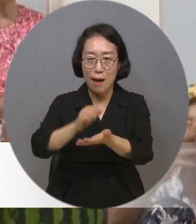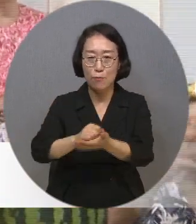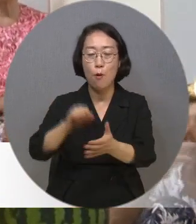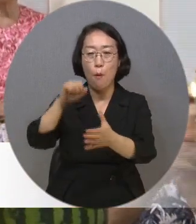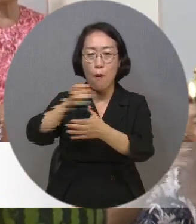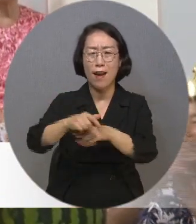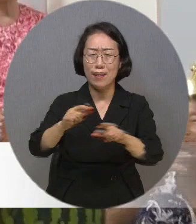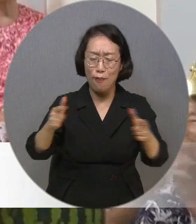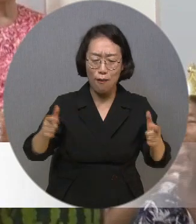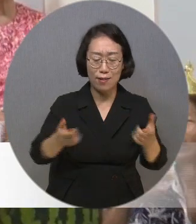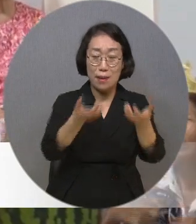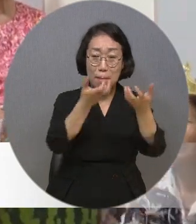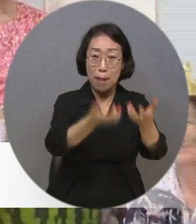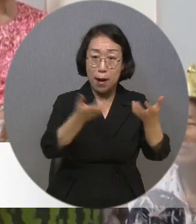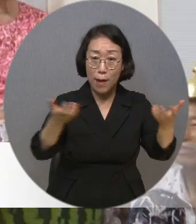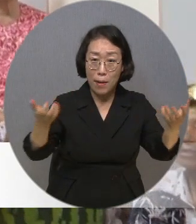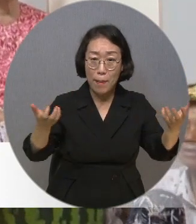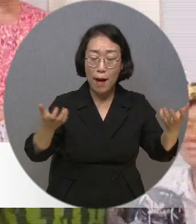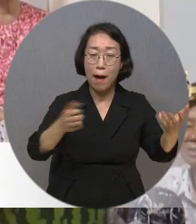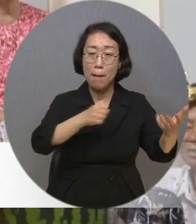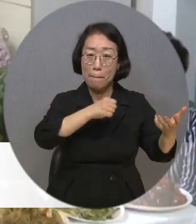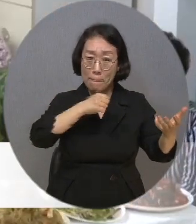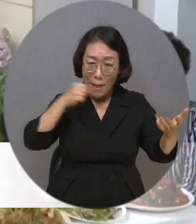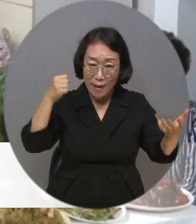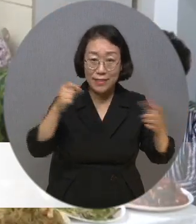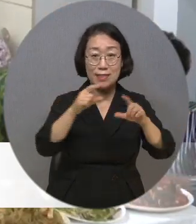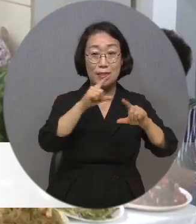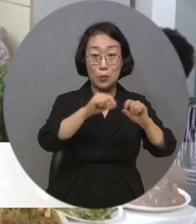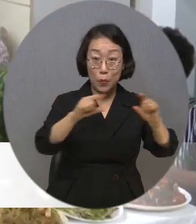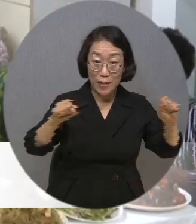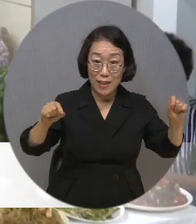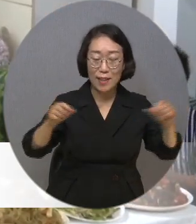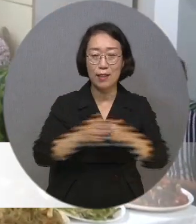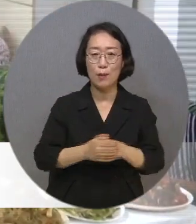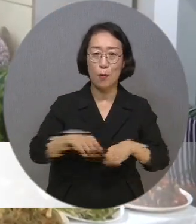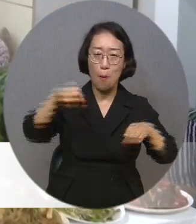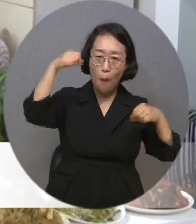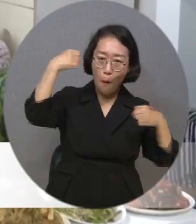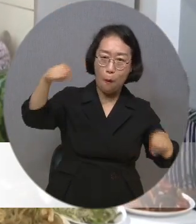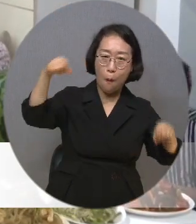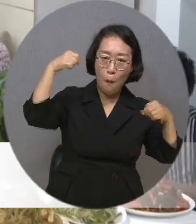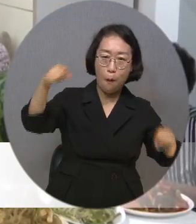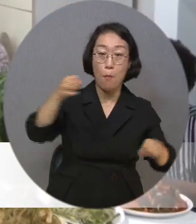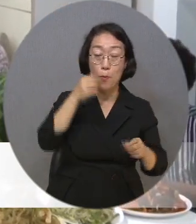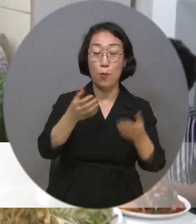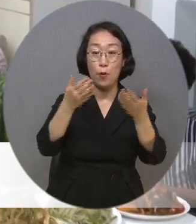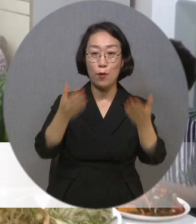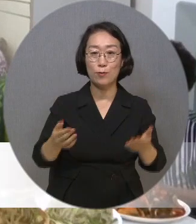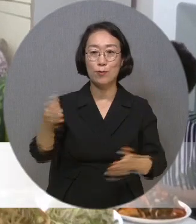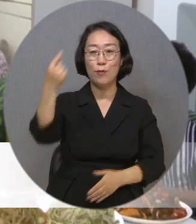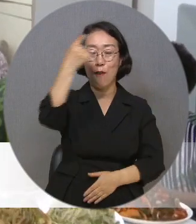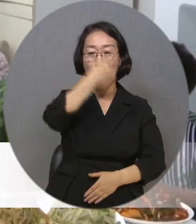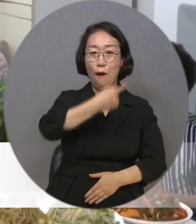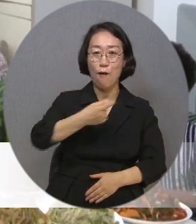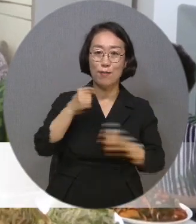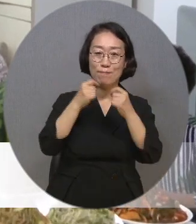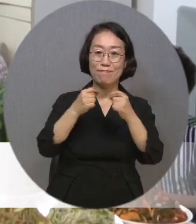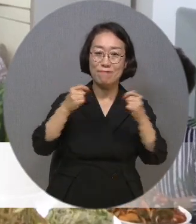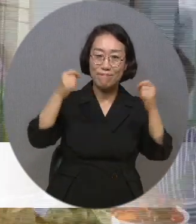등으로 정성껏 차려진 풍성한 생일상과 재능 기부자들의 공연을 선물받은 어르신들의 얼굴에 미소가